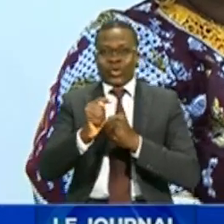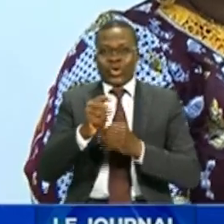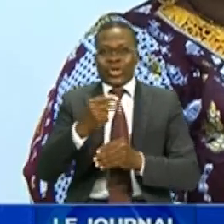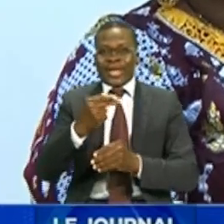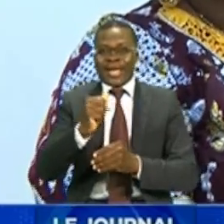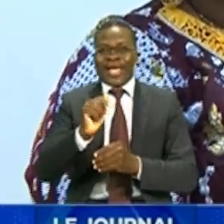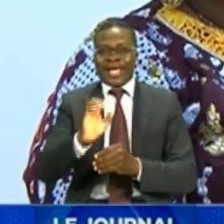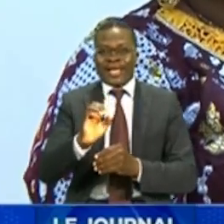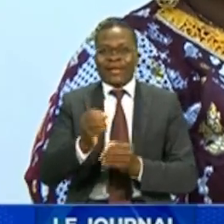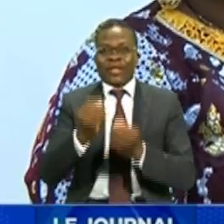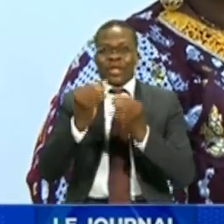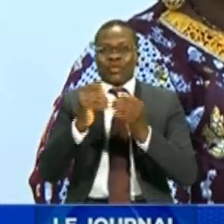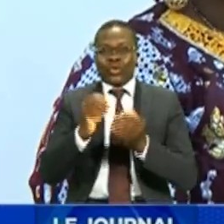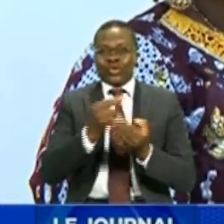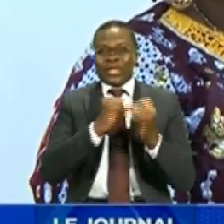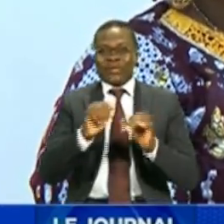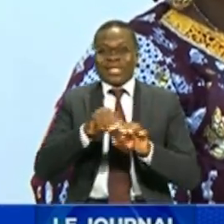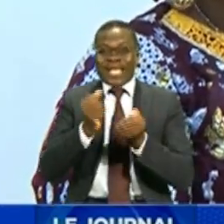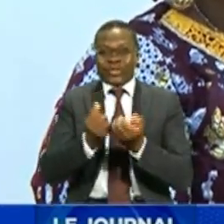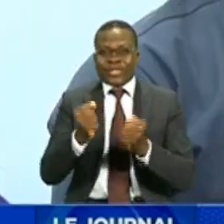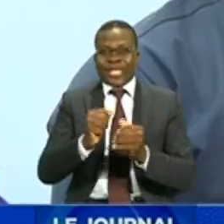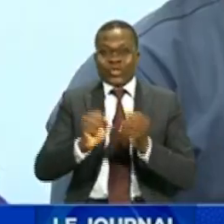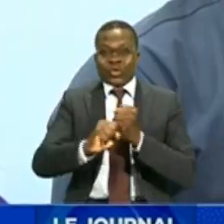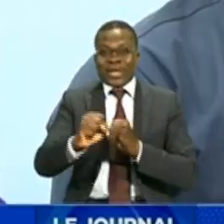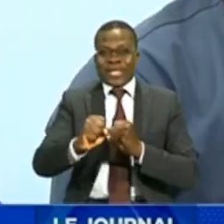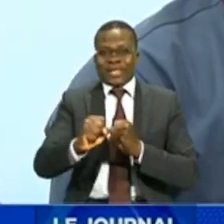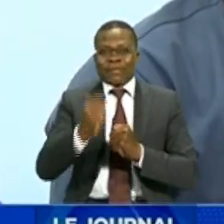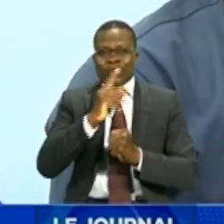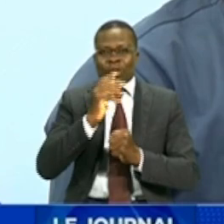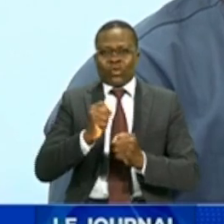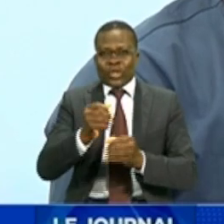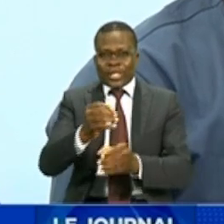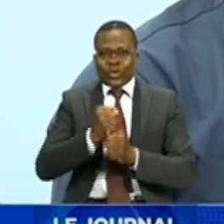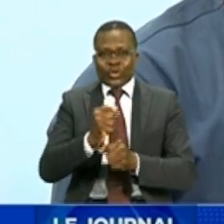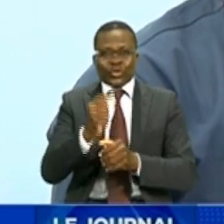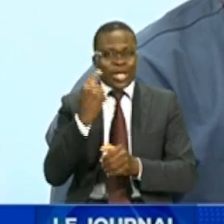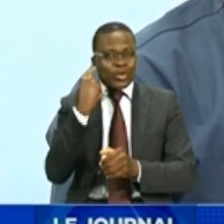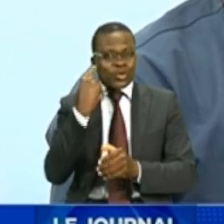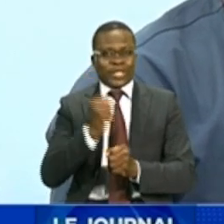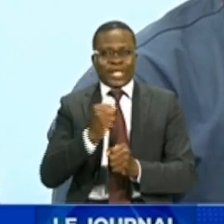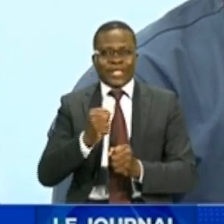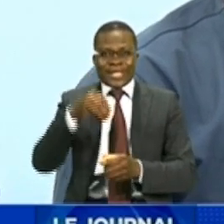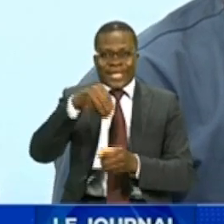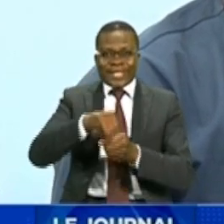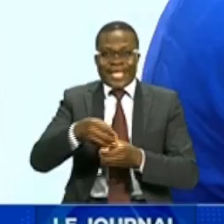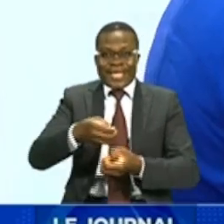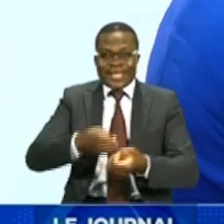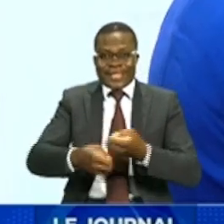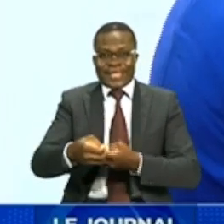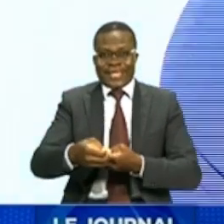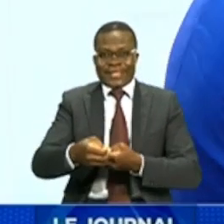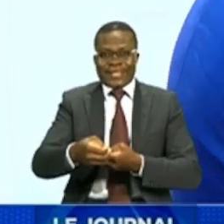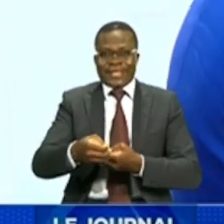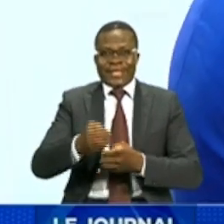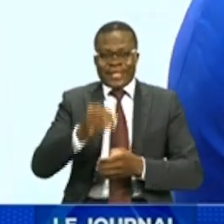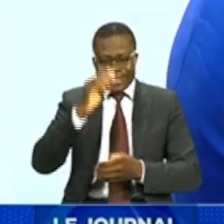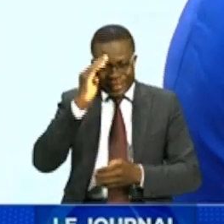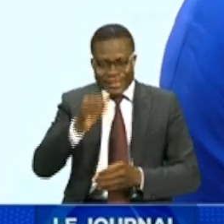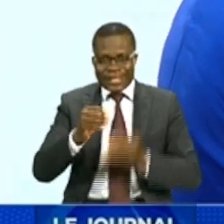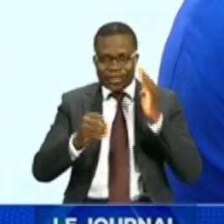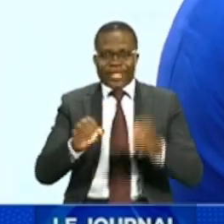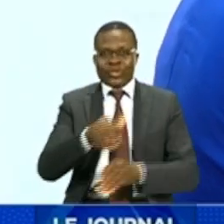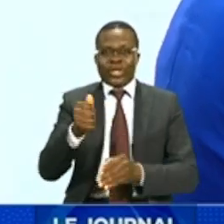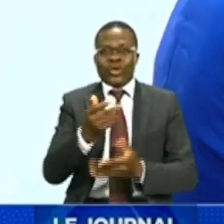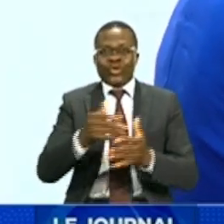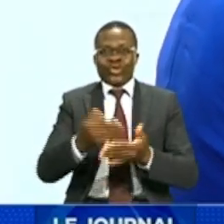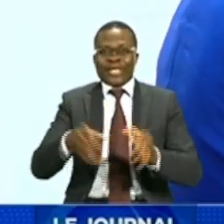RAC. Plusieurs responsables d'associations de presse ont été reçus en audience. Au menu des échanges, civilité et autres sujets